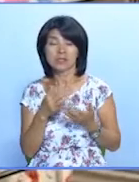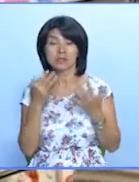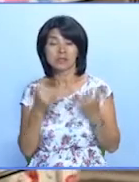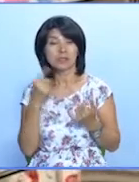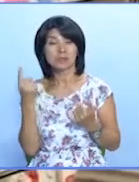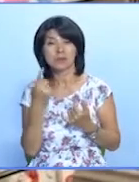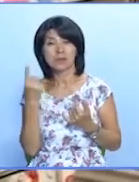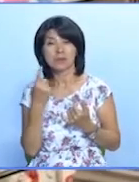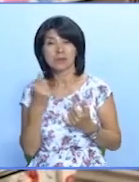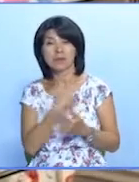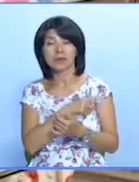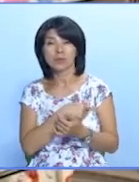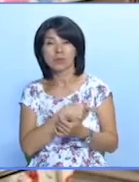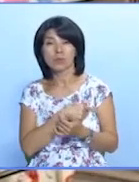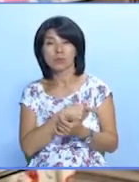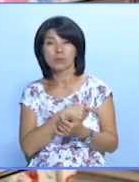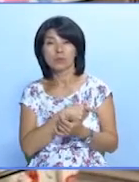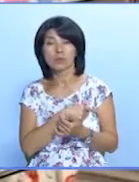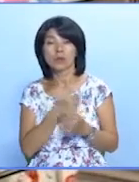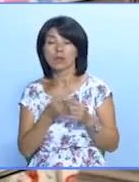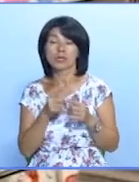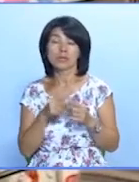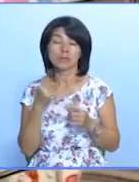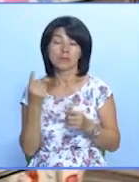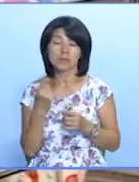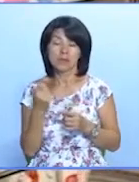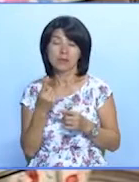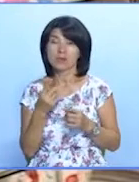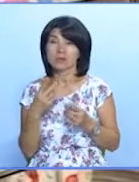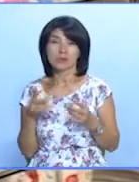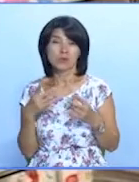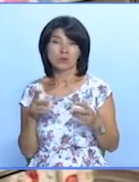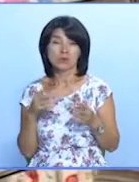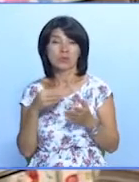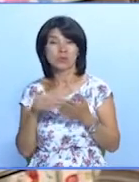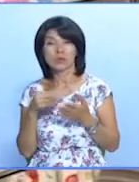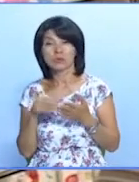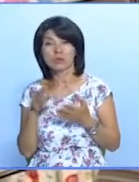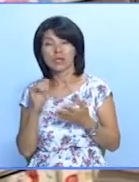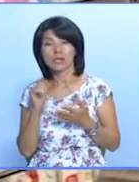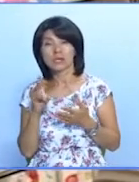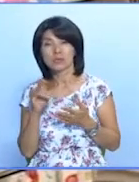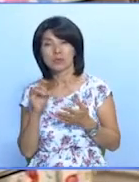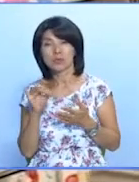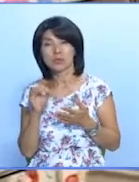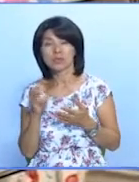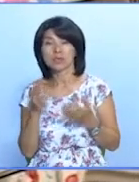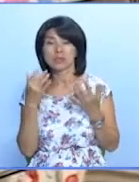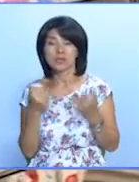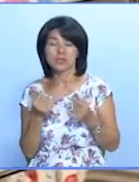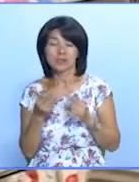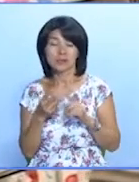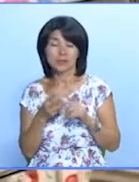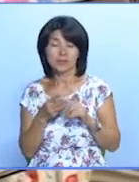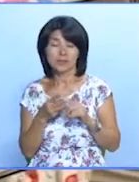во-первых, они назначаются врачом. Это раз, и поэтому нет необходимости было закупать эти антибиотики. Во-вторых, сейчас, как